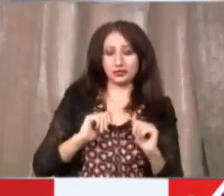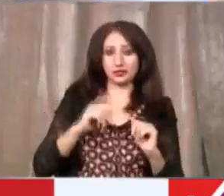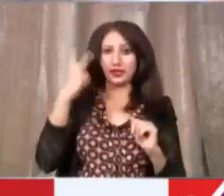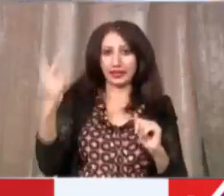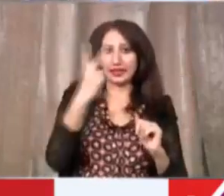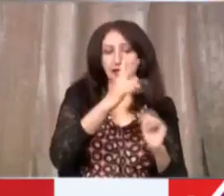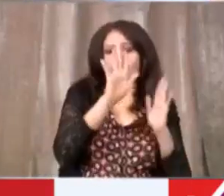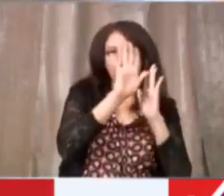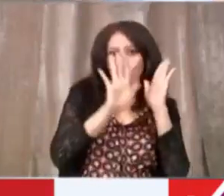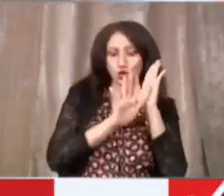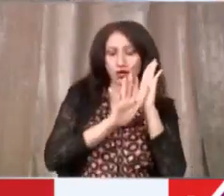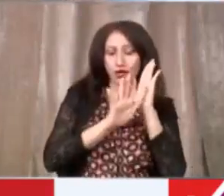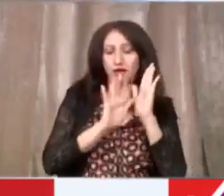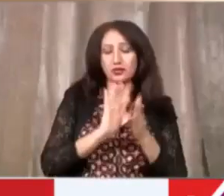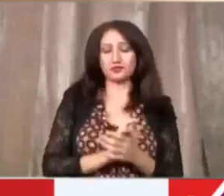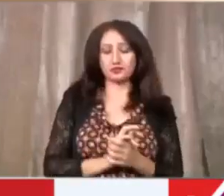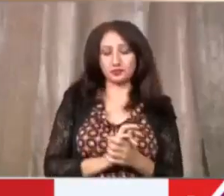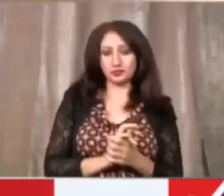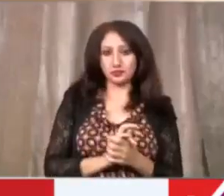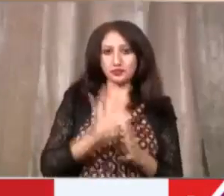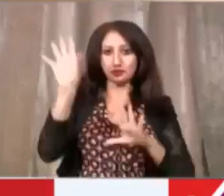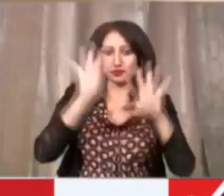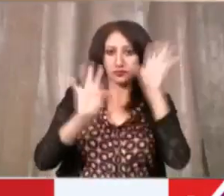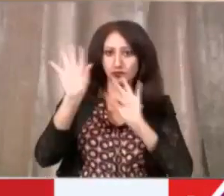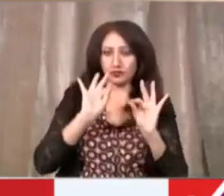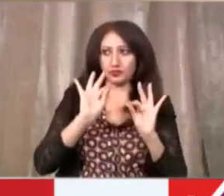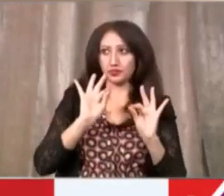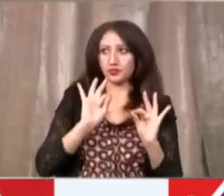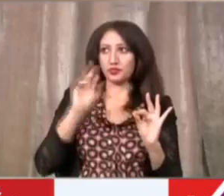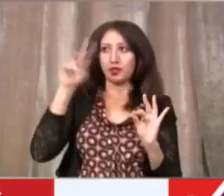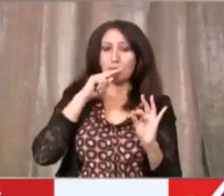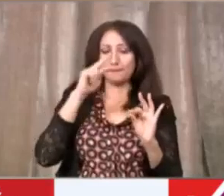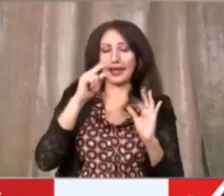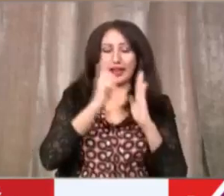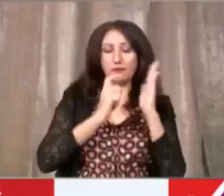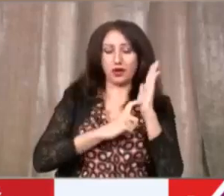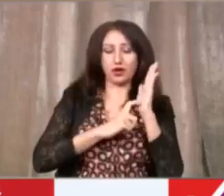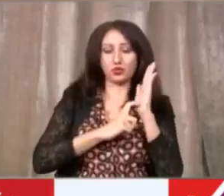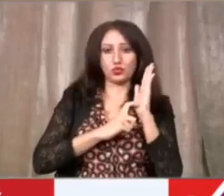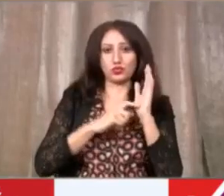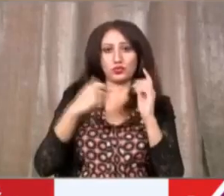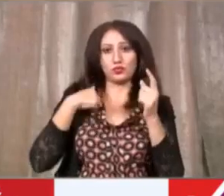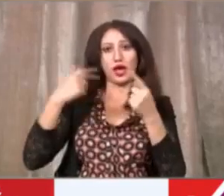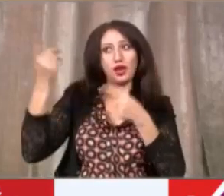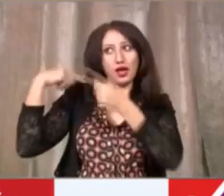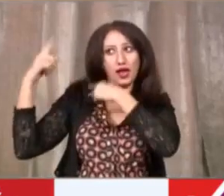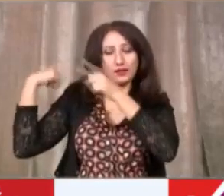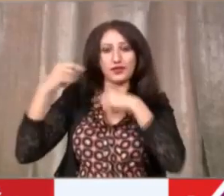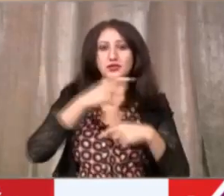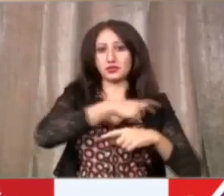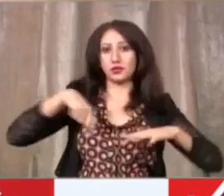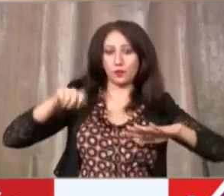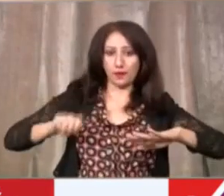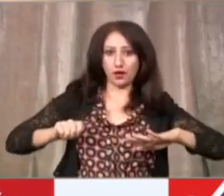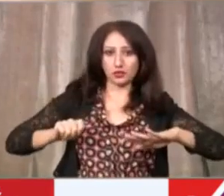المشرع ابتغى انا اسف طبعا هتكلم بالقانون لانها برده خلفيتي قاضي المشرع